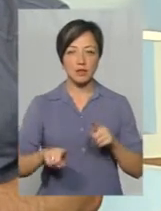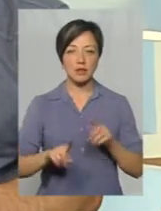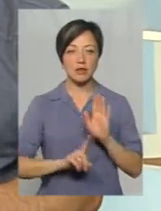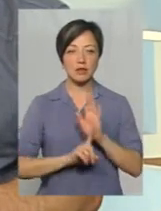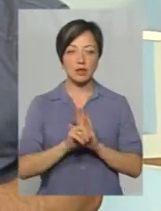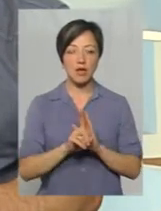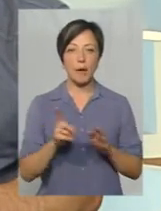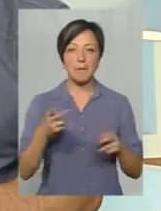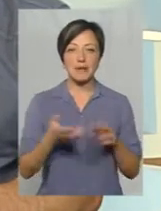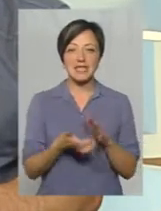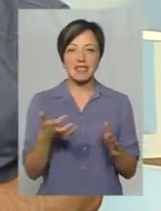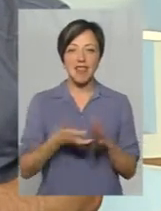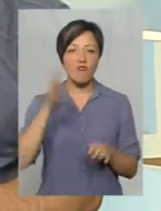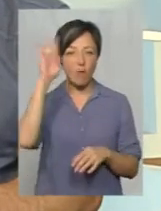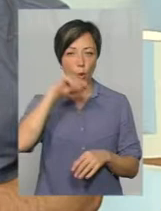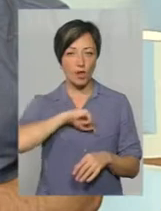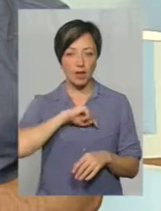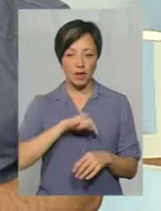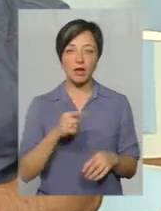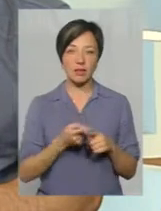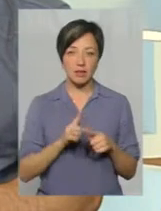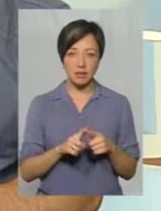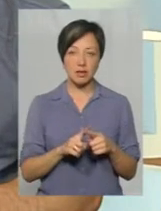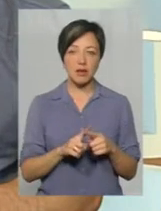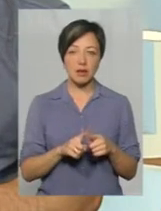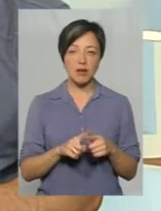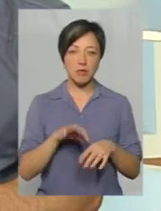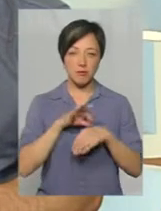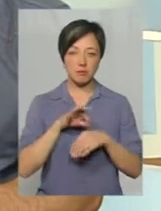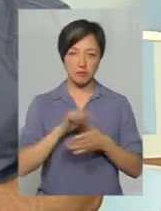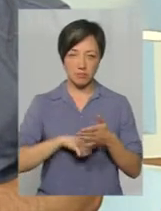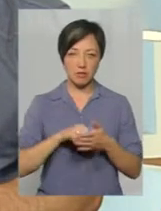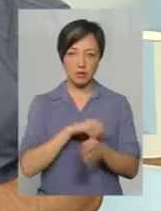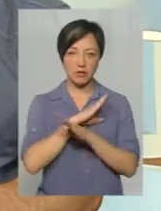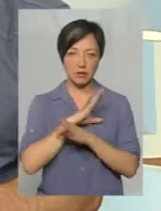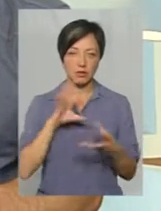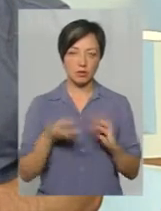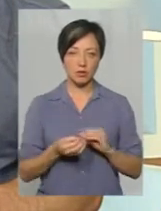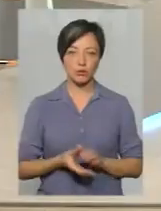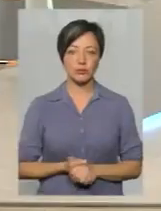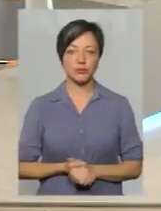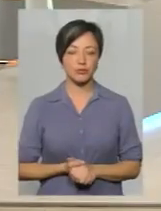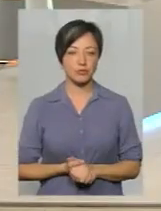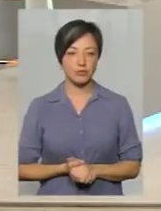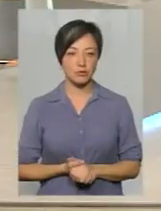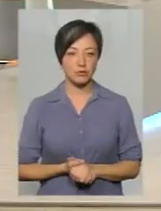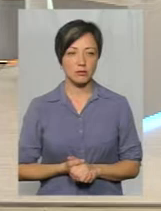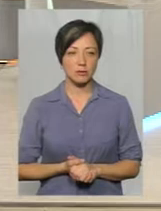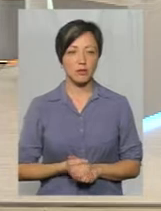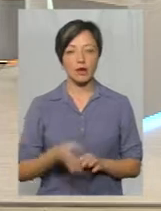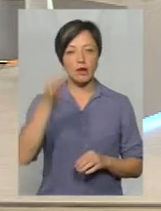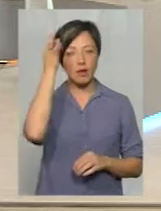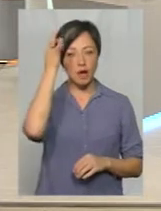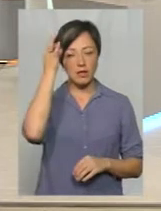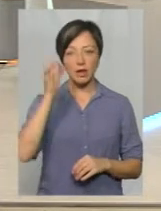наступити зневоднення, яке, я ж кажу, іноді веде до летального Нагадайте, будь ласка,